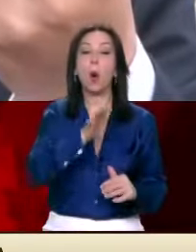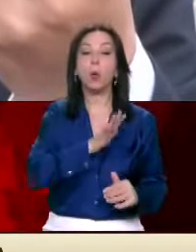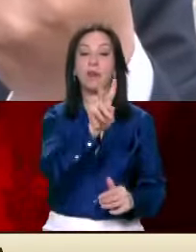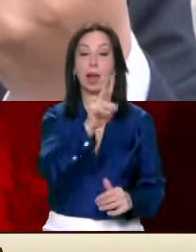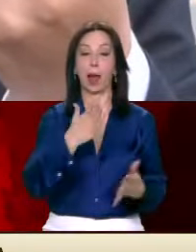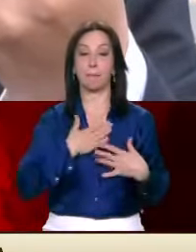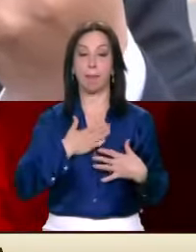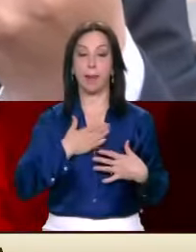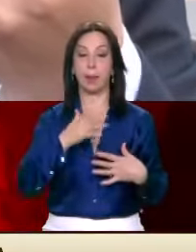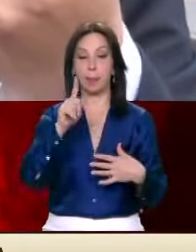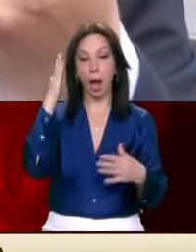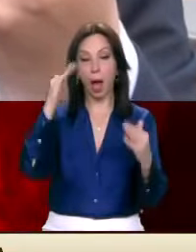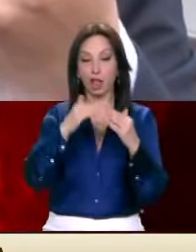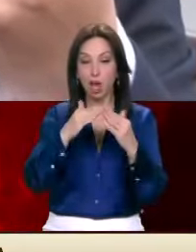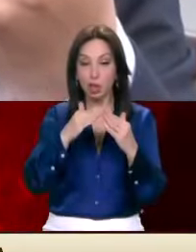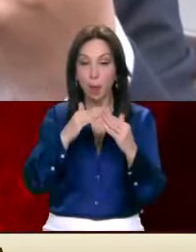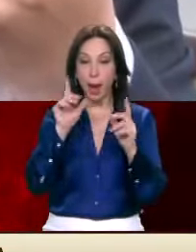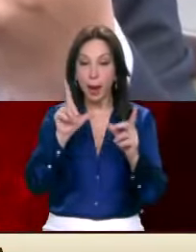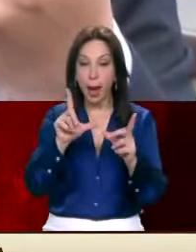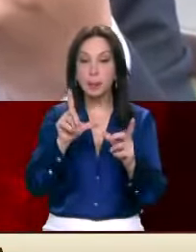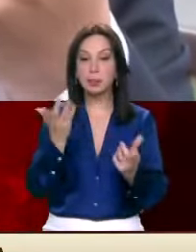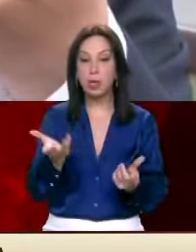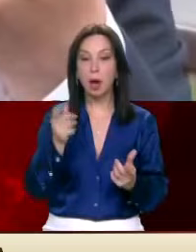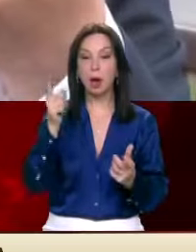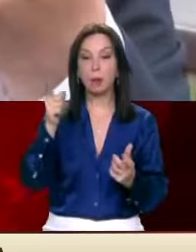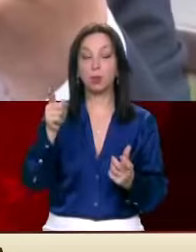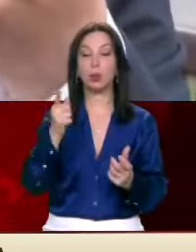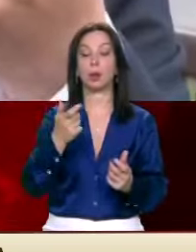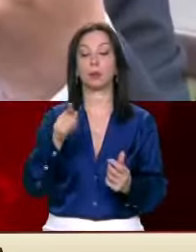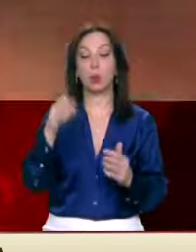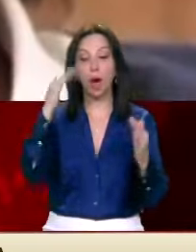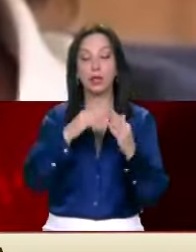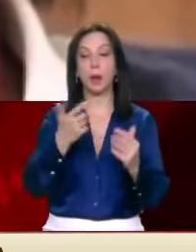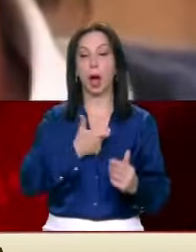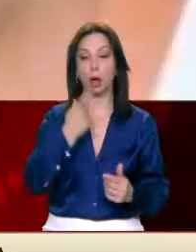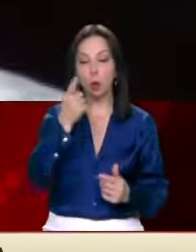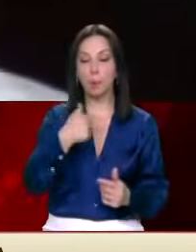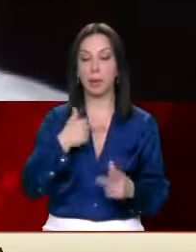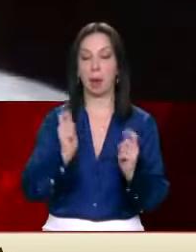anlaşma yapılması gerekiyorsa bu anlaşmayı kanunen benim yapmam gerekir.